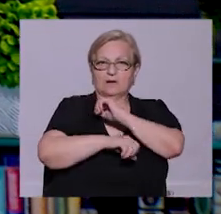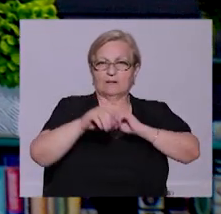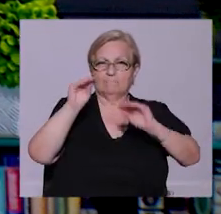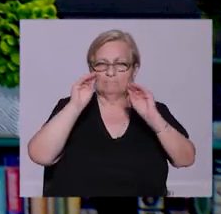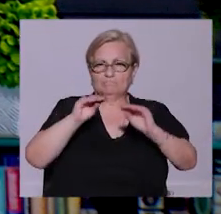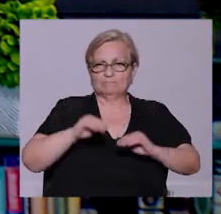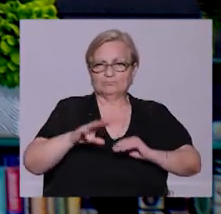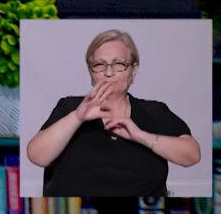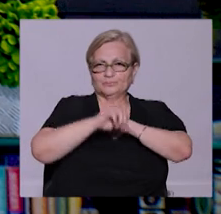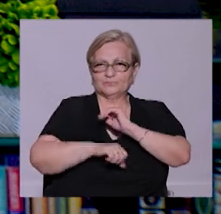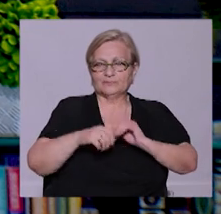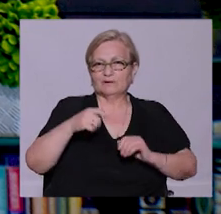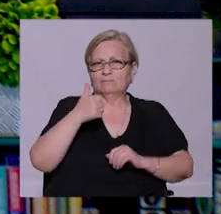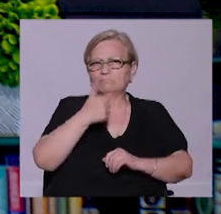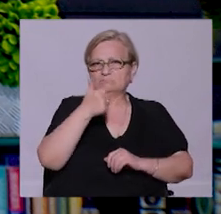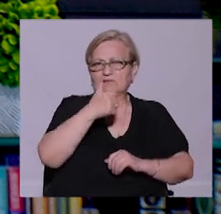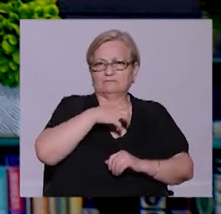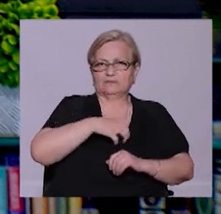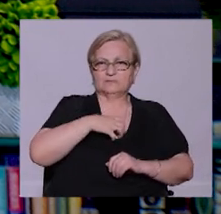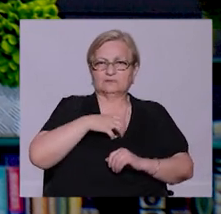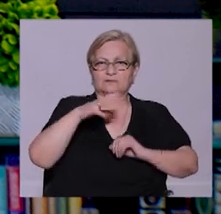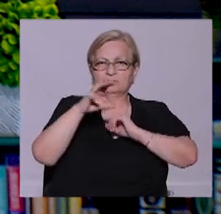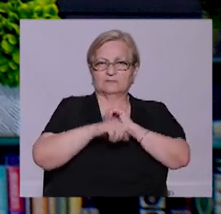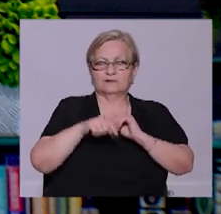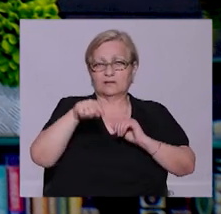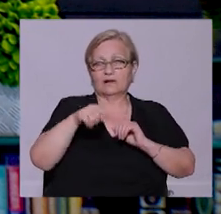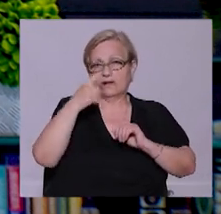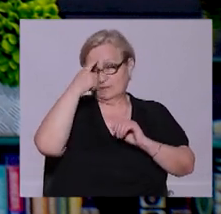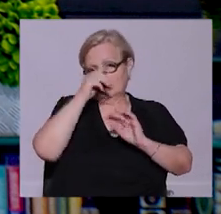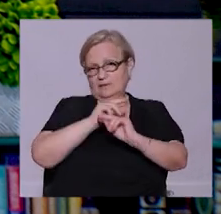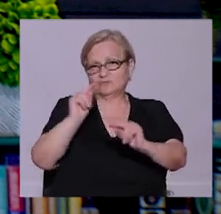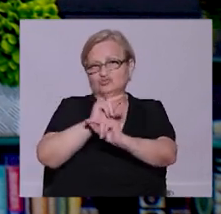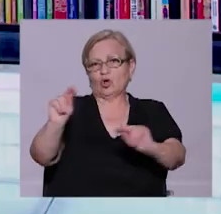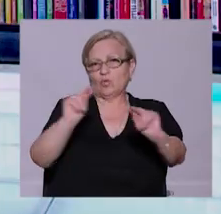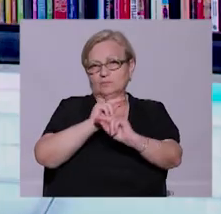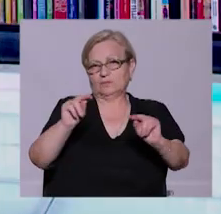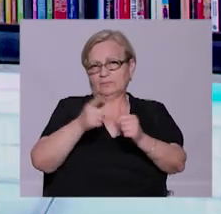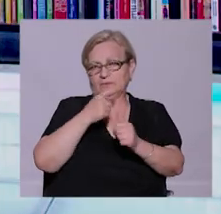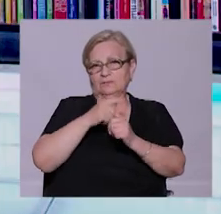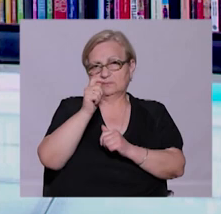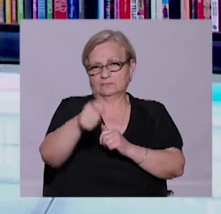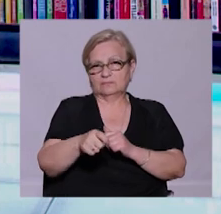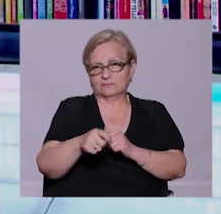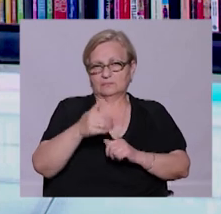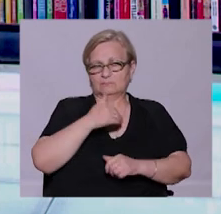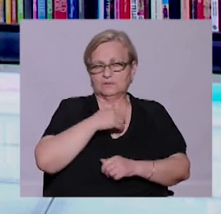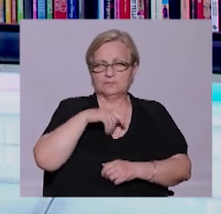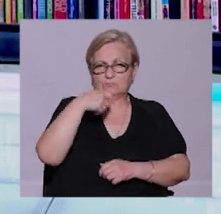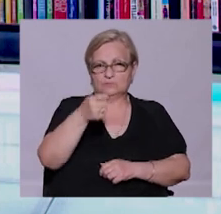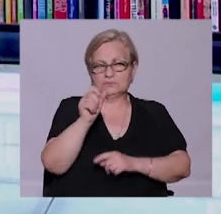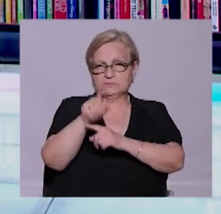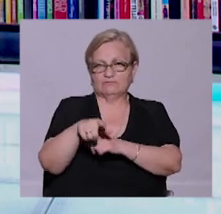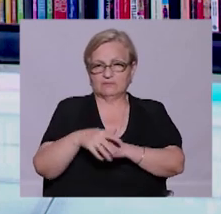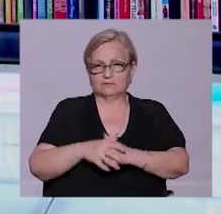ამ თხზულებების მთავარი სათქმელი, რასაც უნდა დავიმახსოვროთ, რომ შეგონება ეწოდება. ახლა კი მინდა მოგცეთ